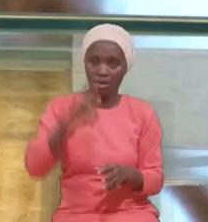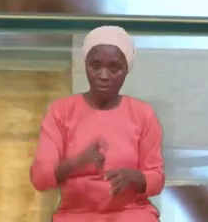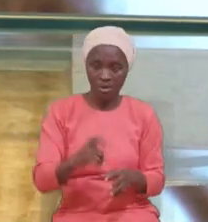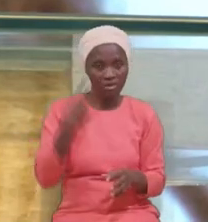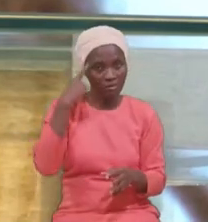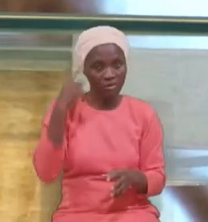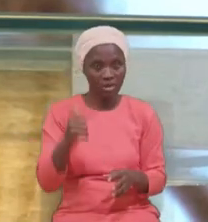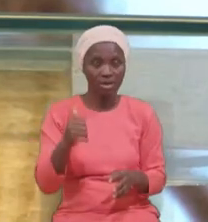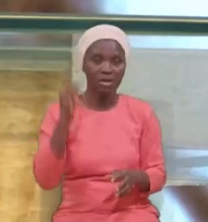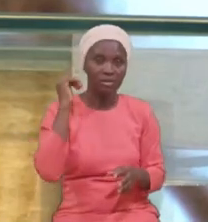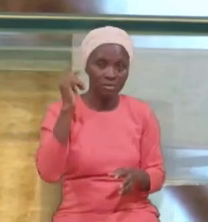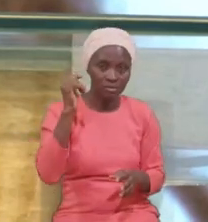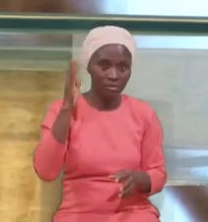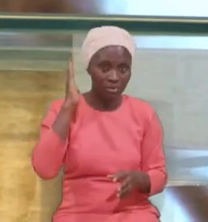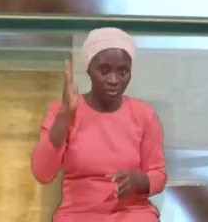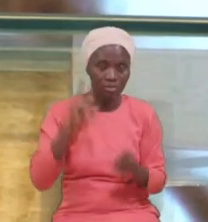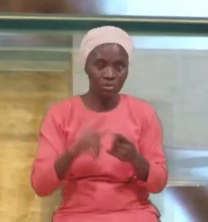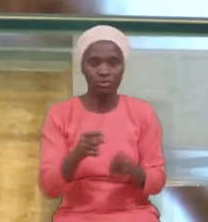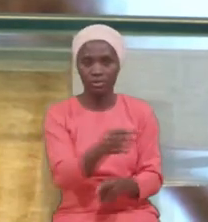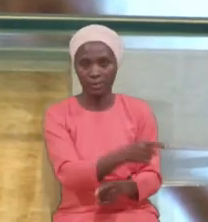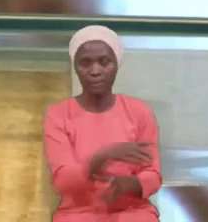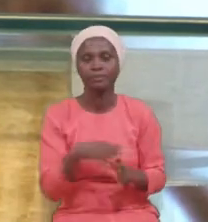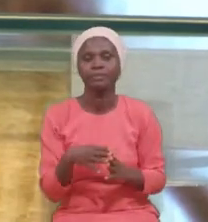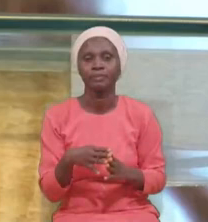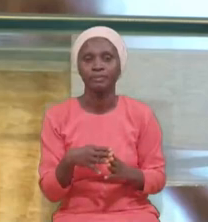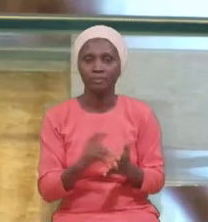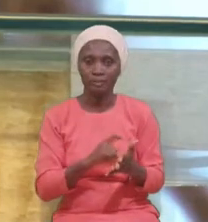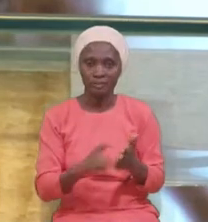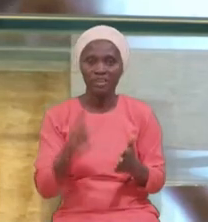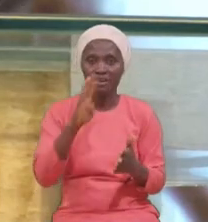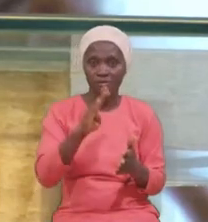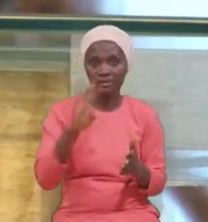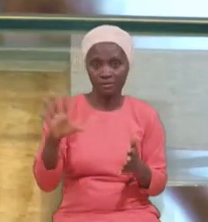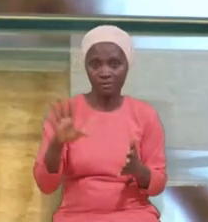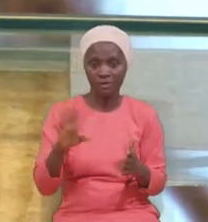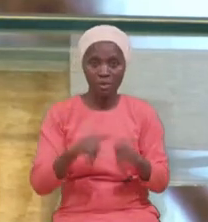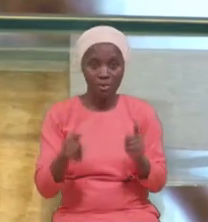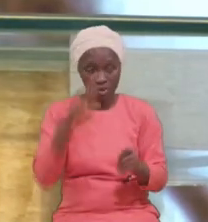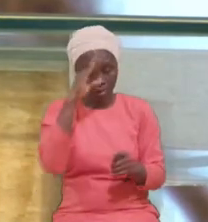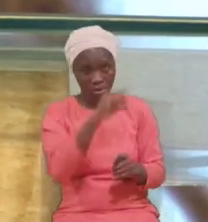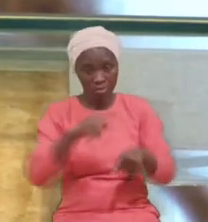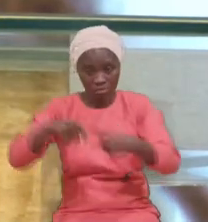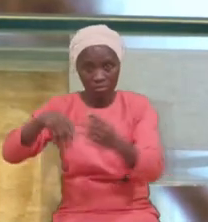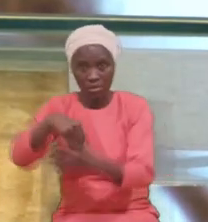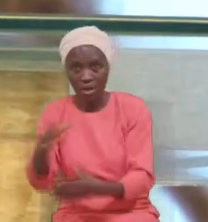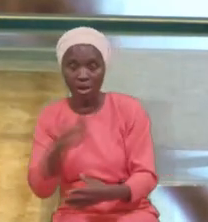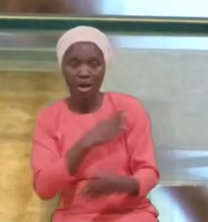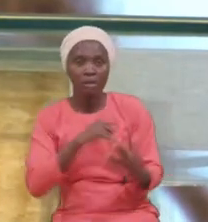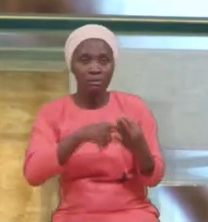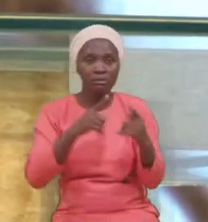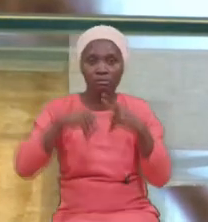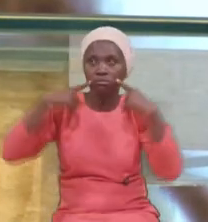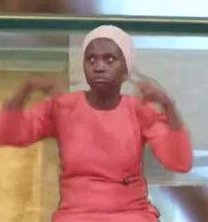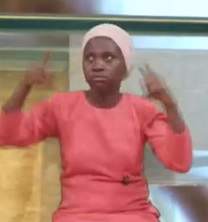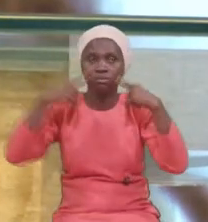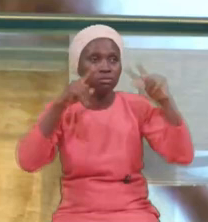prescrit, afin que cela leur serve de témoignage. » 45. Mais cet